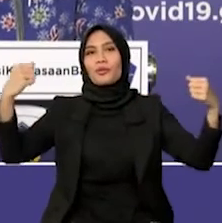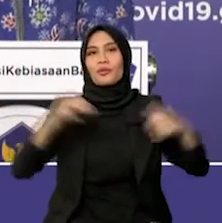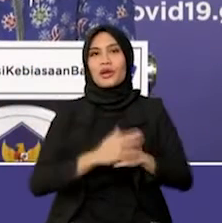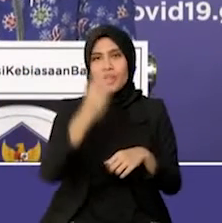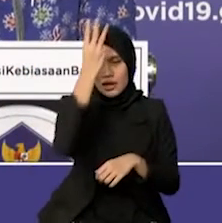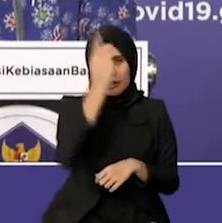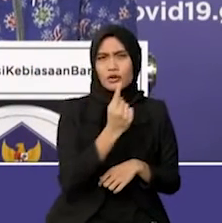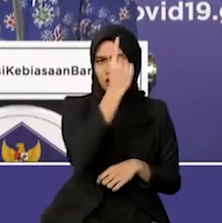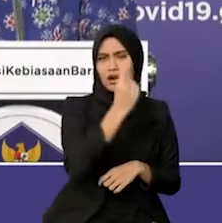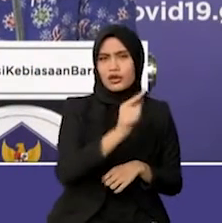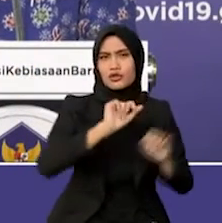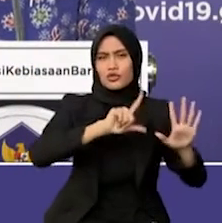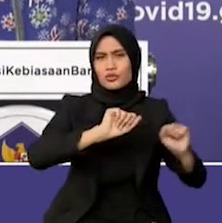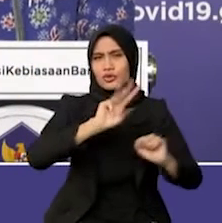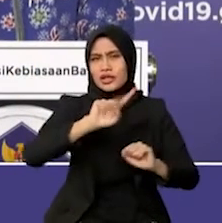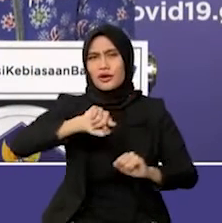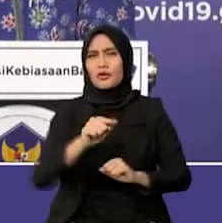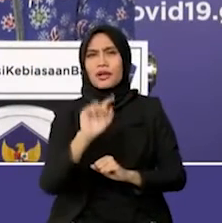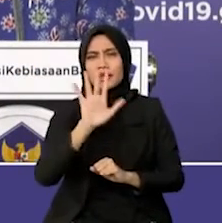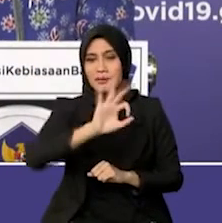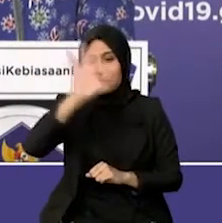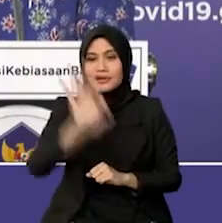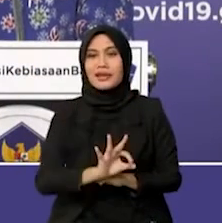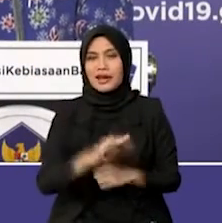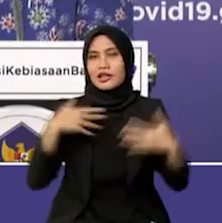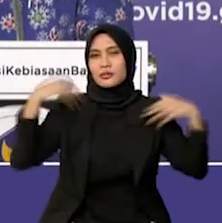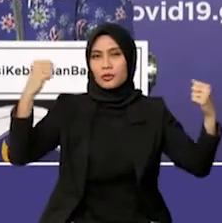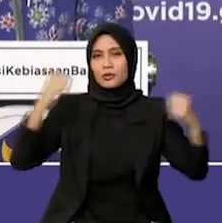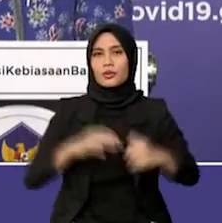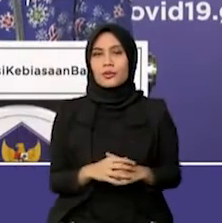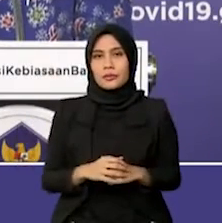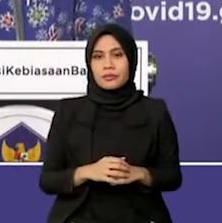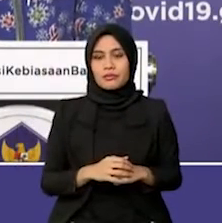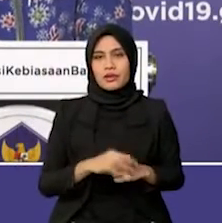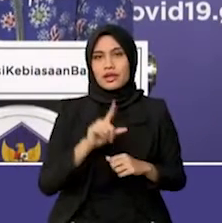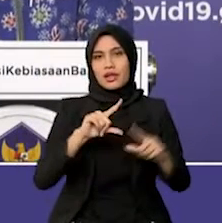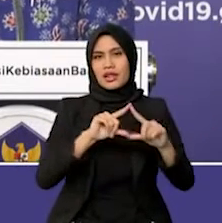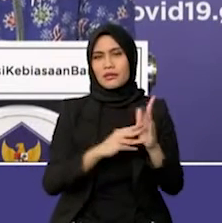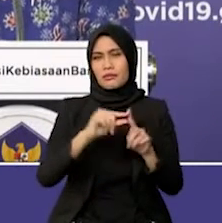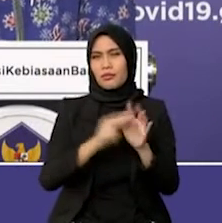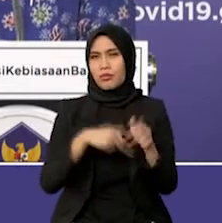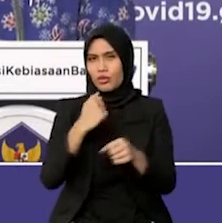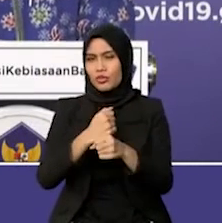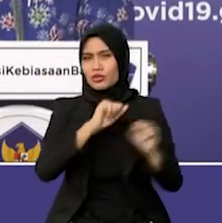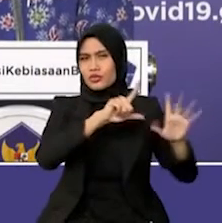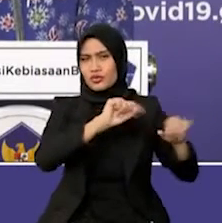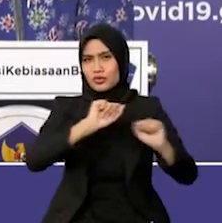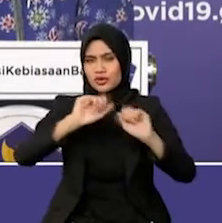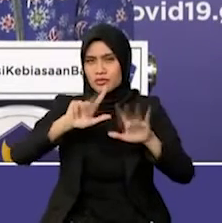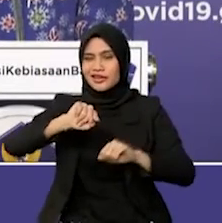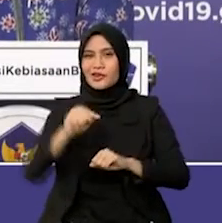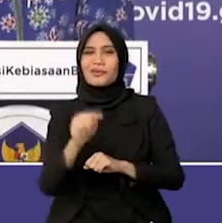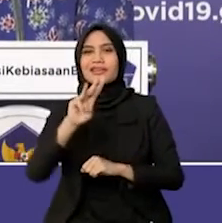Kalimantan Utara 73,5 persen yang sembuh Lampung 79